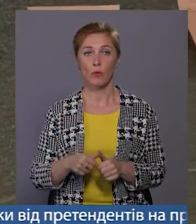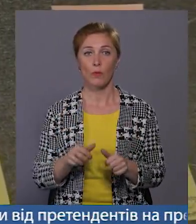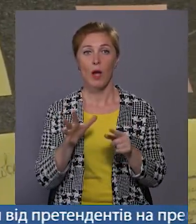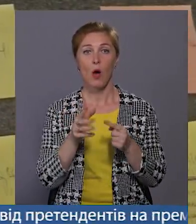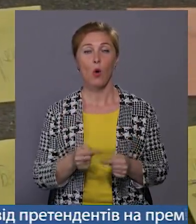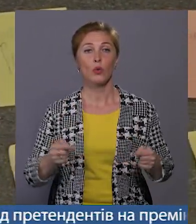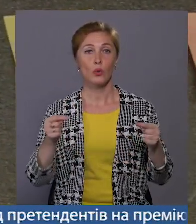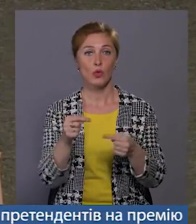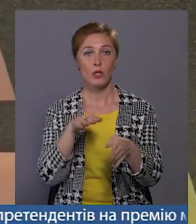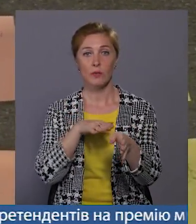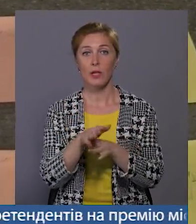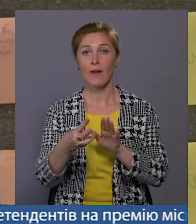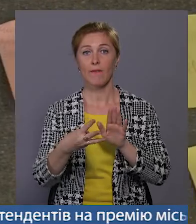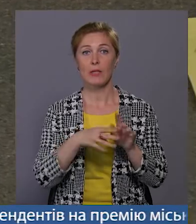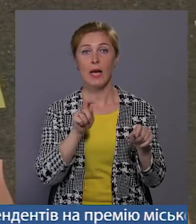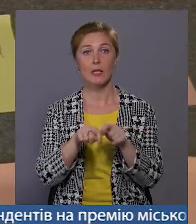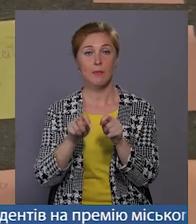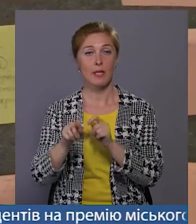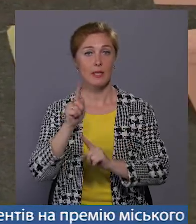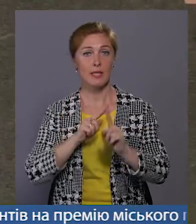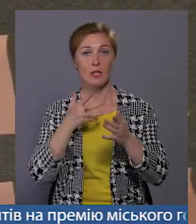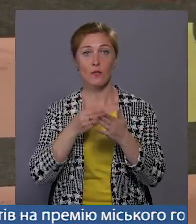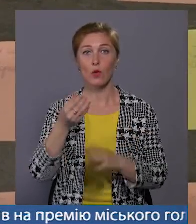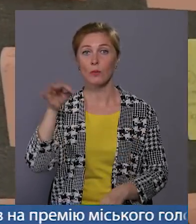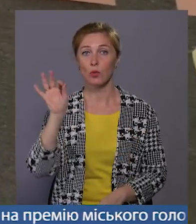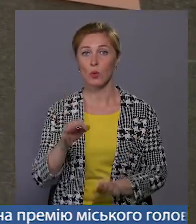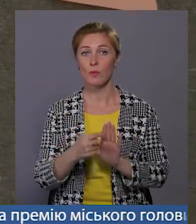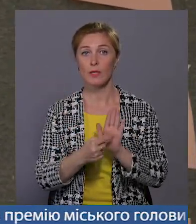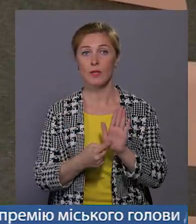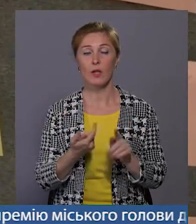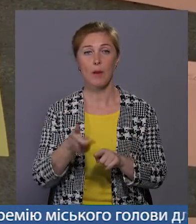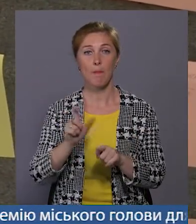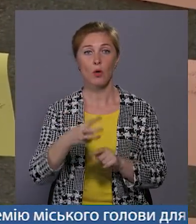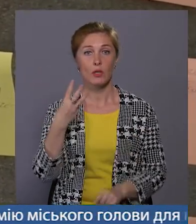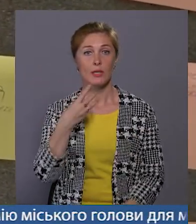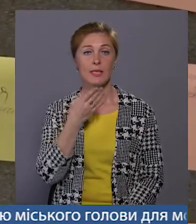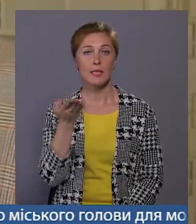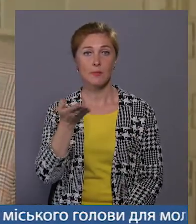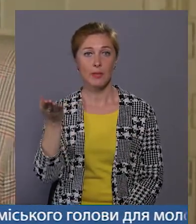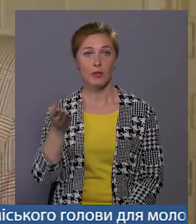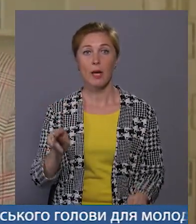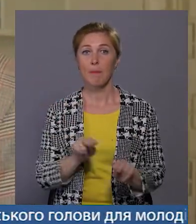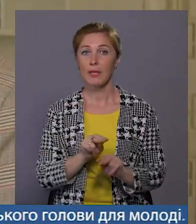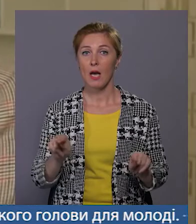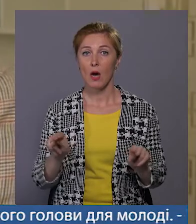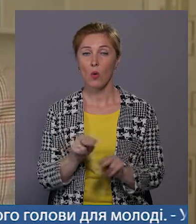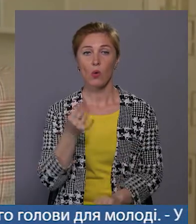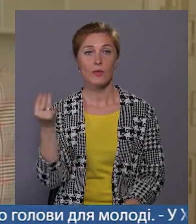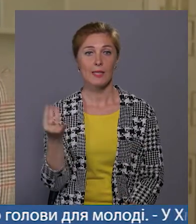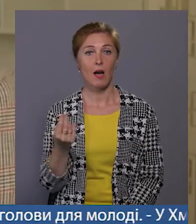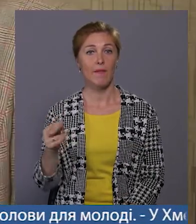Одночасно відбуватиметься 8 експертних сесій. Своїм досвідом ділитимуться понад 30 спікерів. Педагоги цікаві,